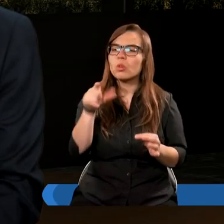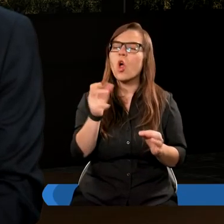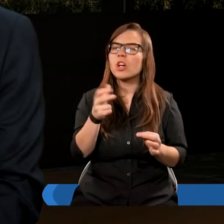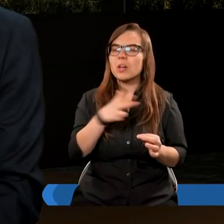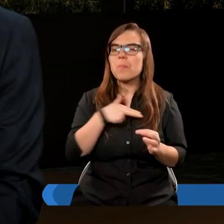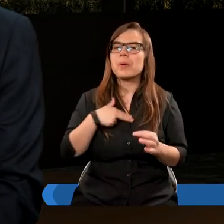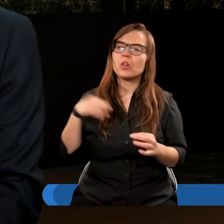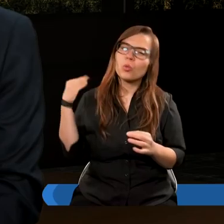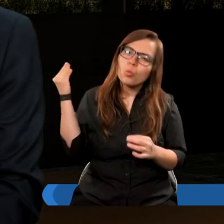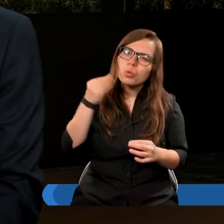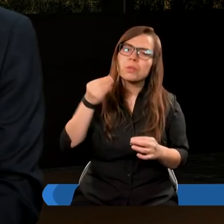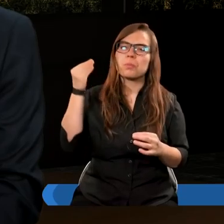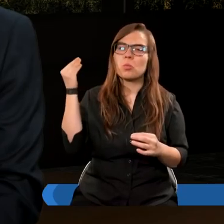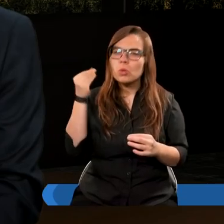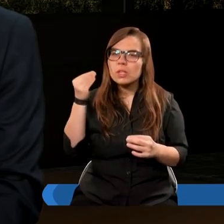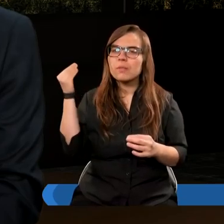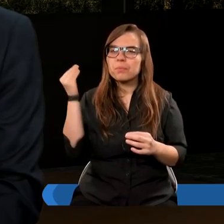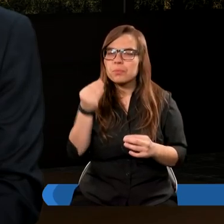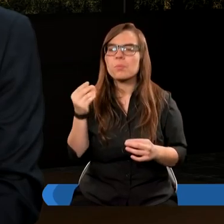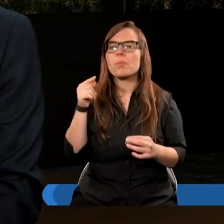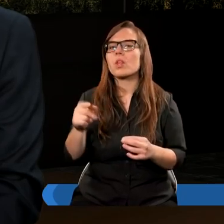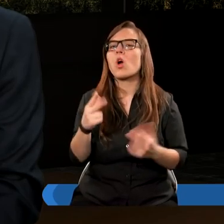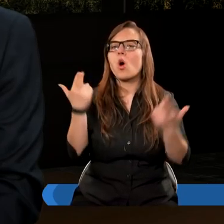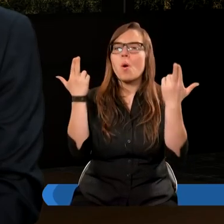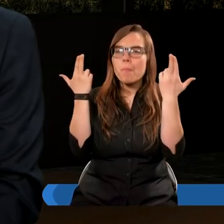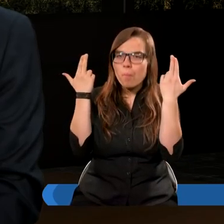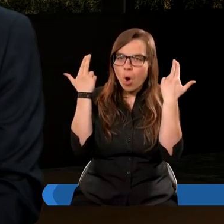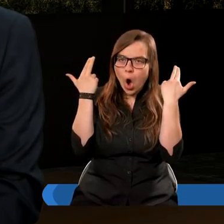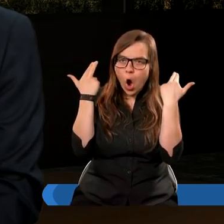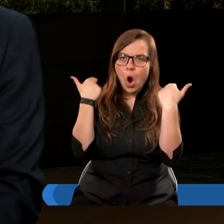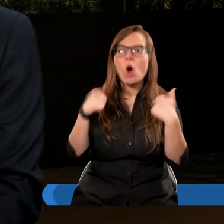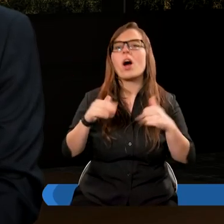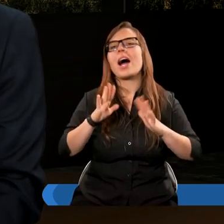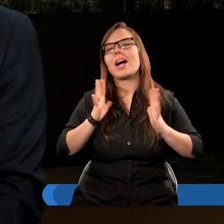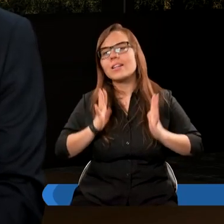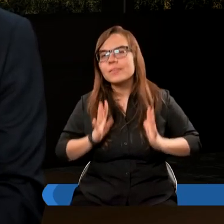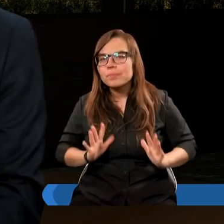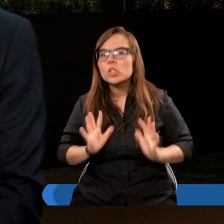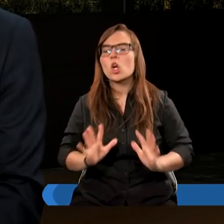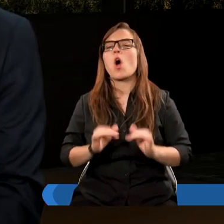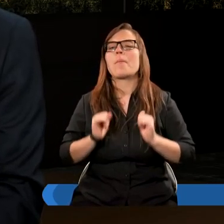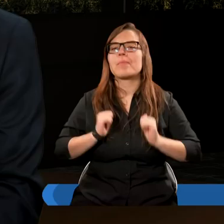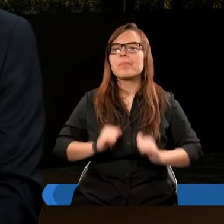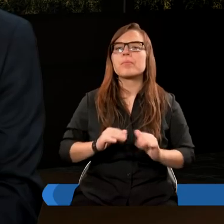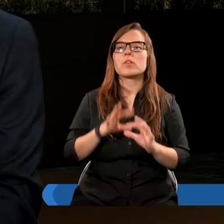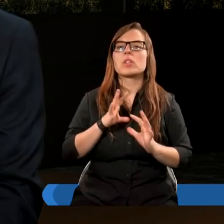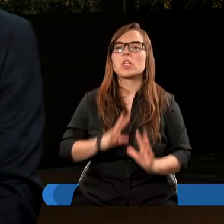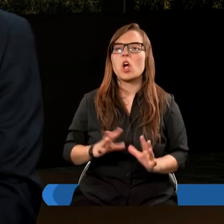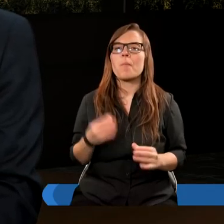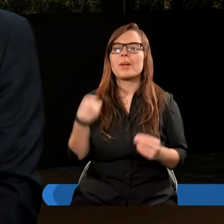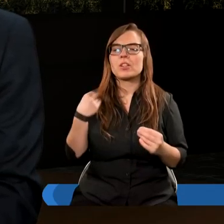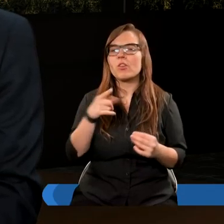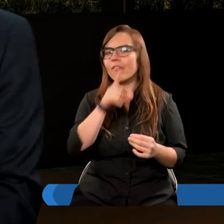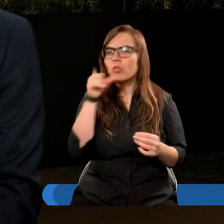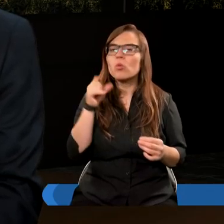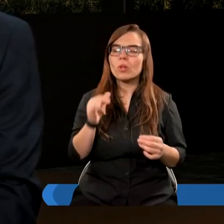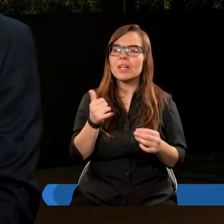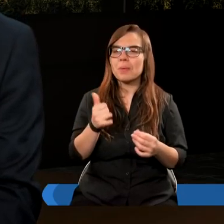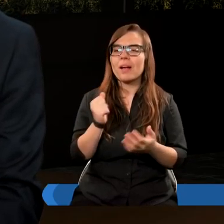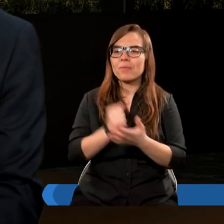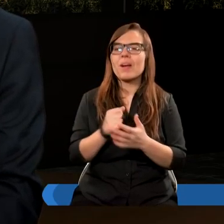my się cały czas uczymy, to pokora, skromność. Dla nas jest w ludzkim mniemaniu